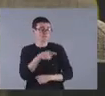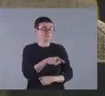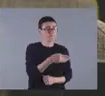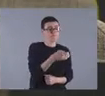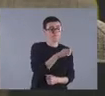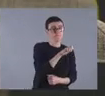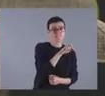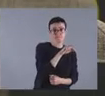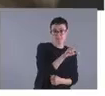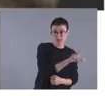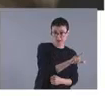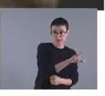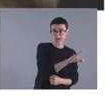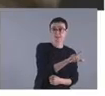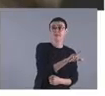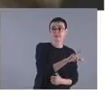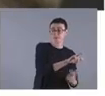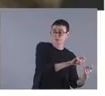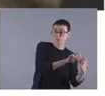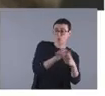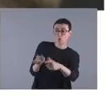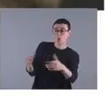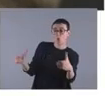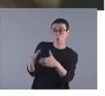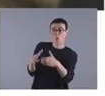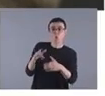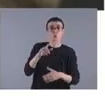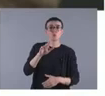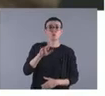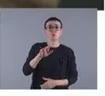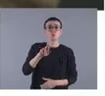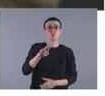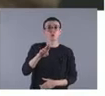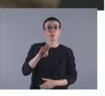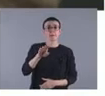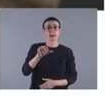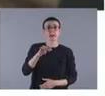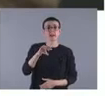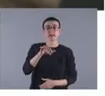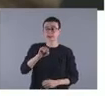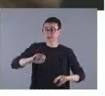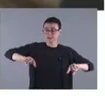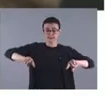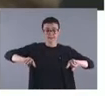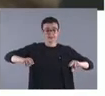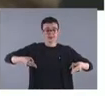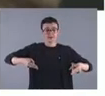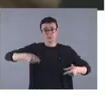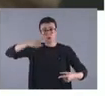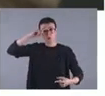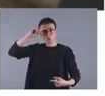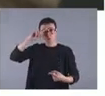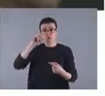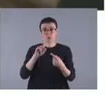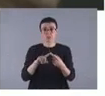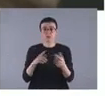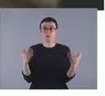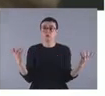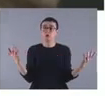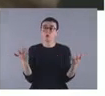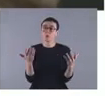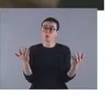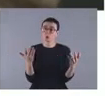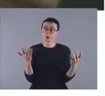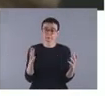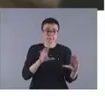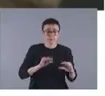public qu'a consenti l'AMEL au groupement Urbanis. Dans ce cadre, la régie régionale doit permettre de proposer aux métropolitaines et